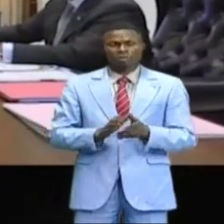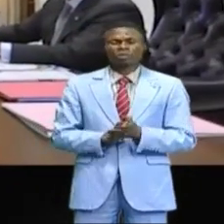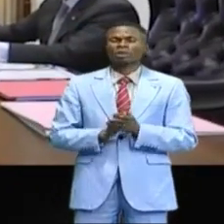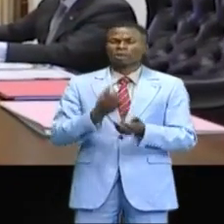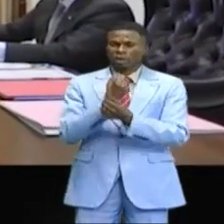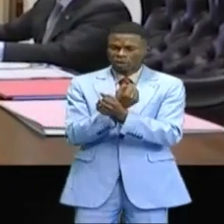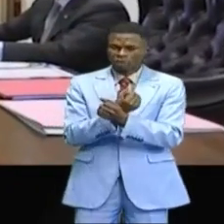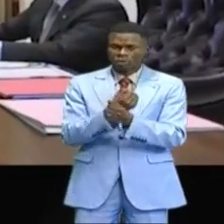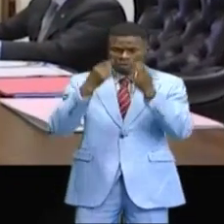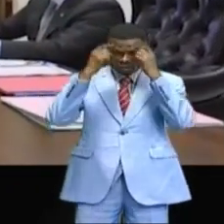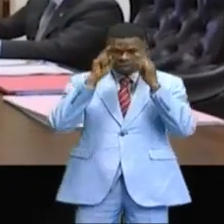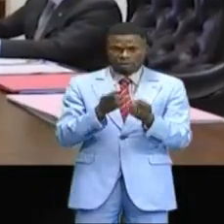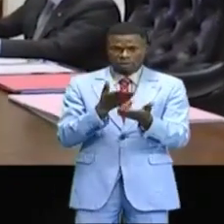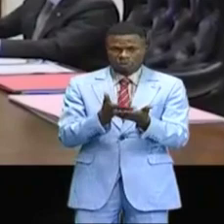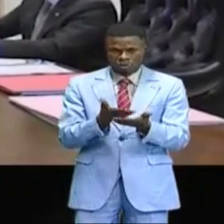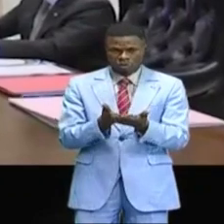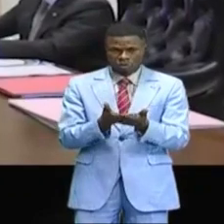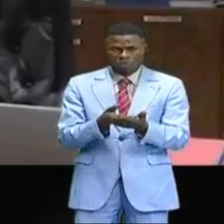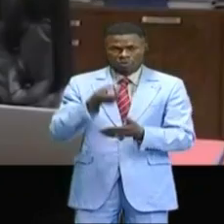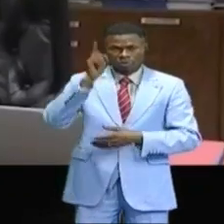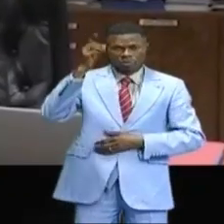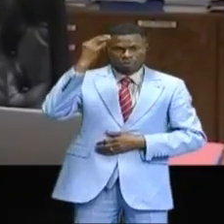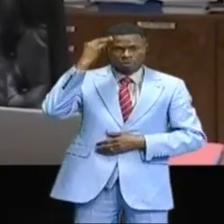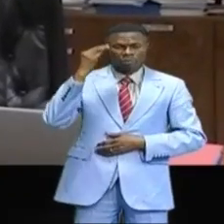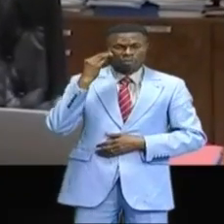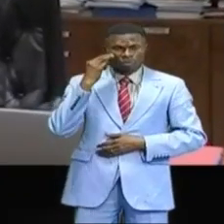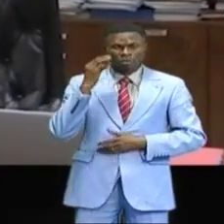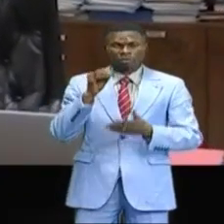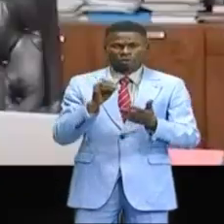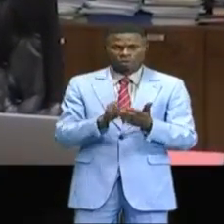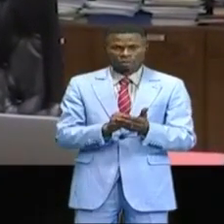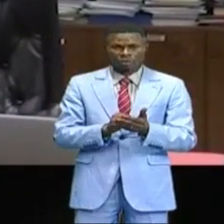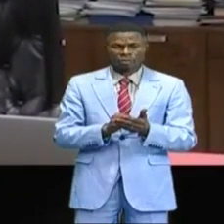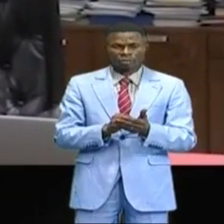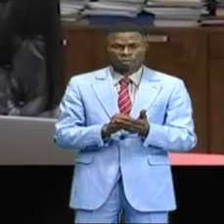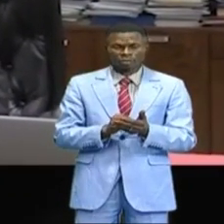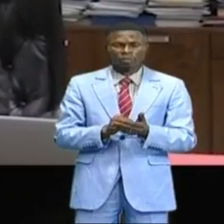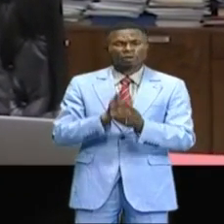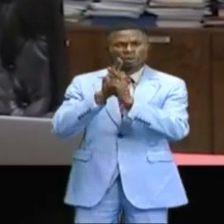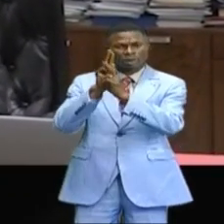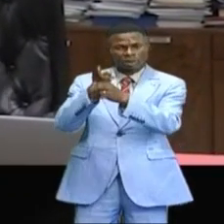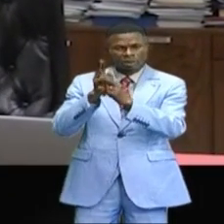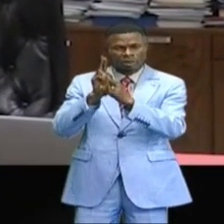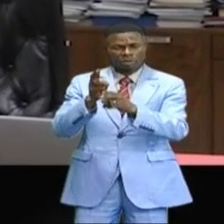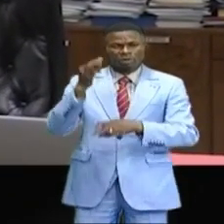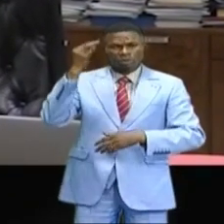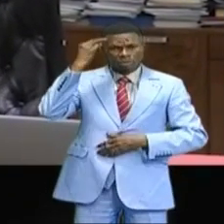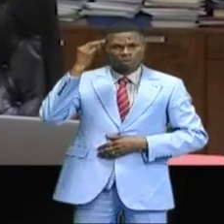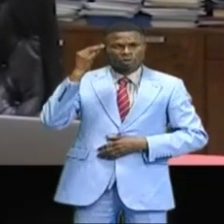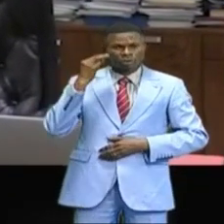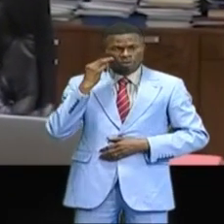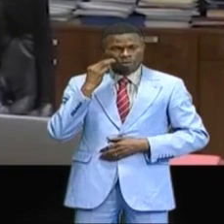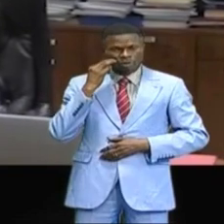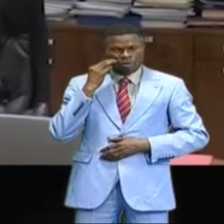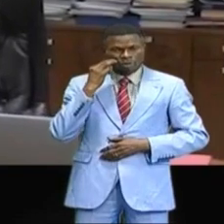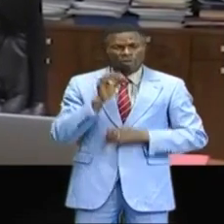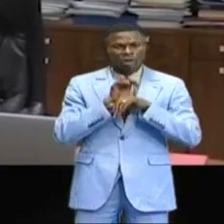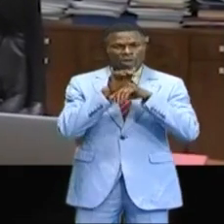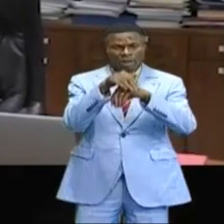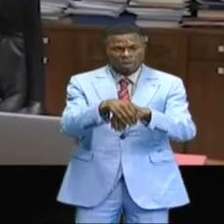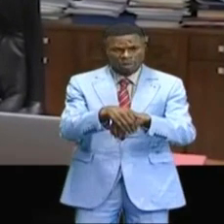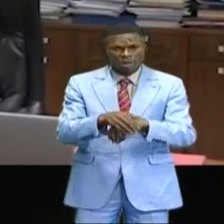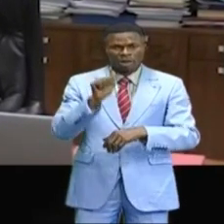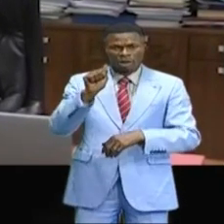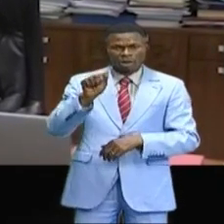engagements. Le Premier ministre a ensuite fait le point au Conseil de sa participation à